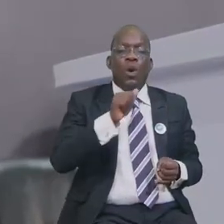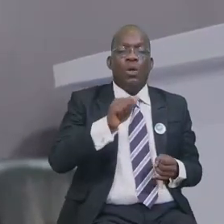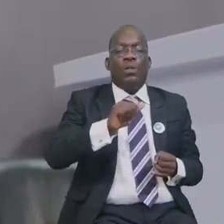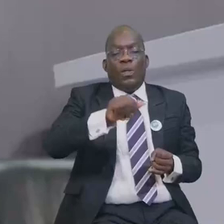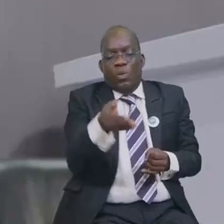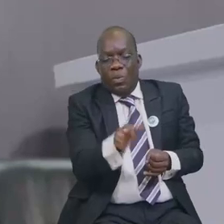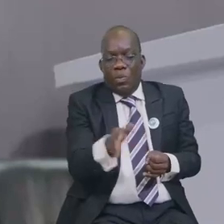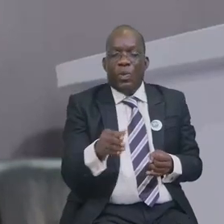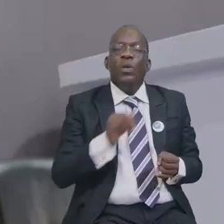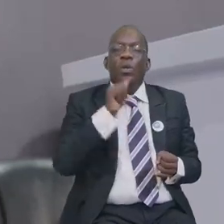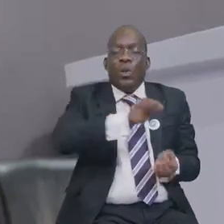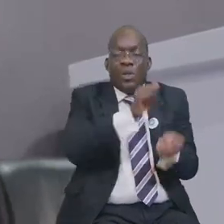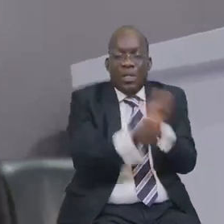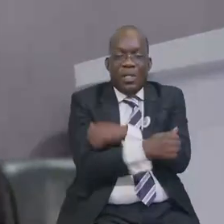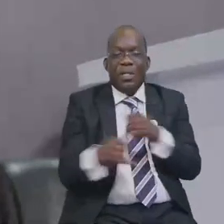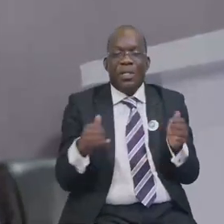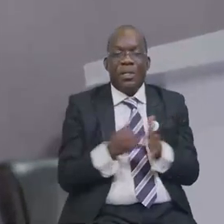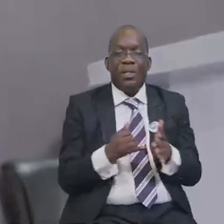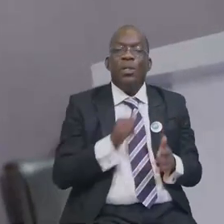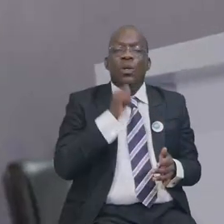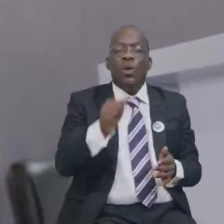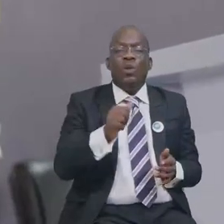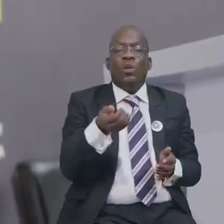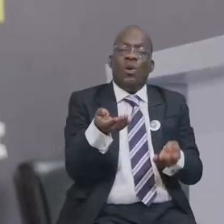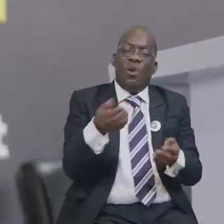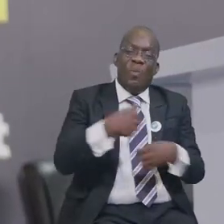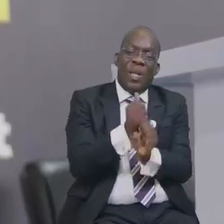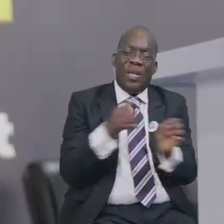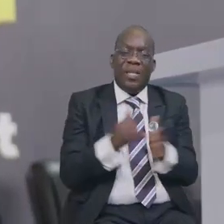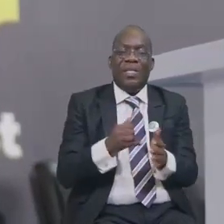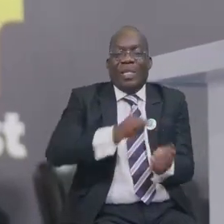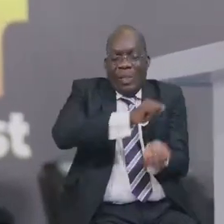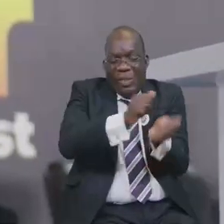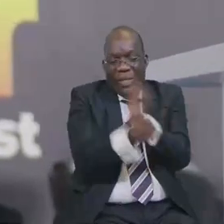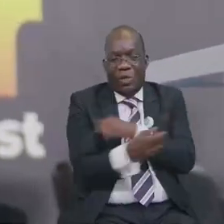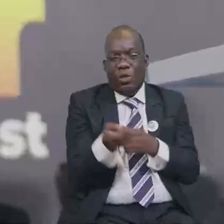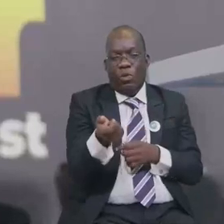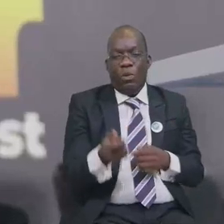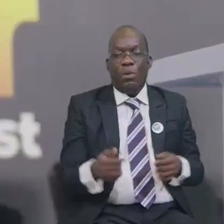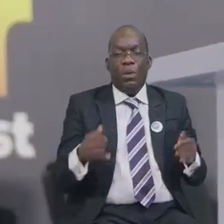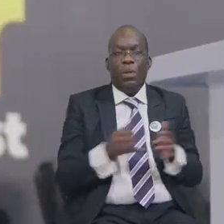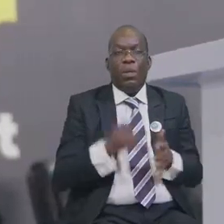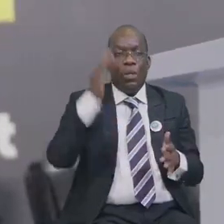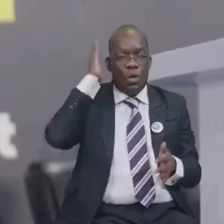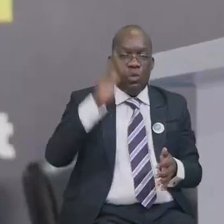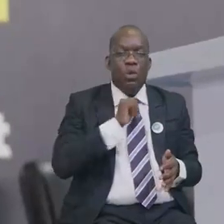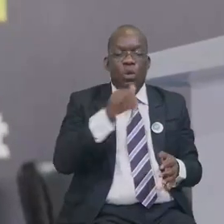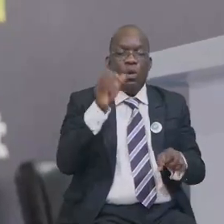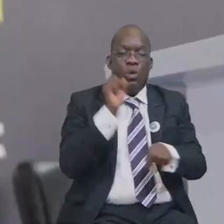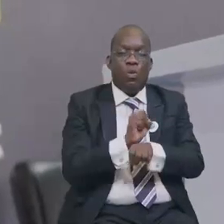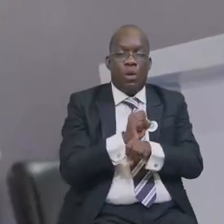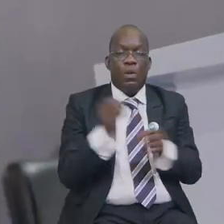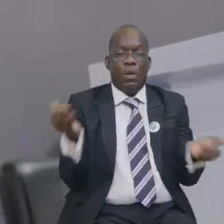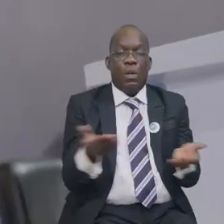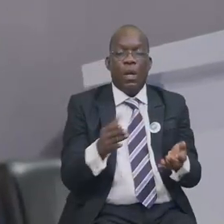Tu ne modifies rien et tu ne changes pas un peu. Ça ne marchera pas ici. Je m'étais